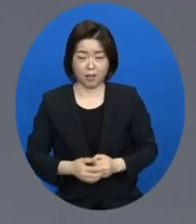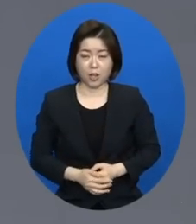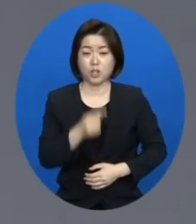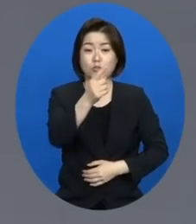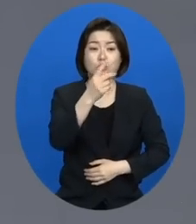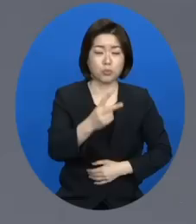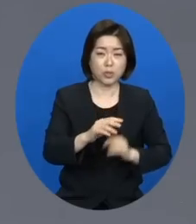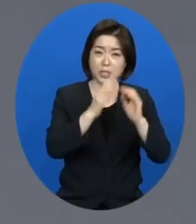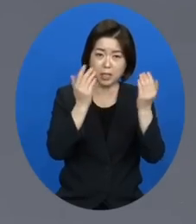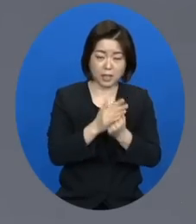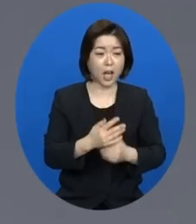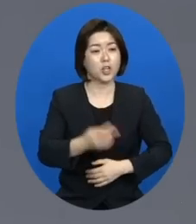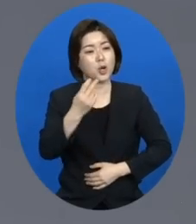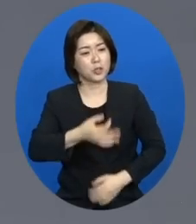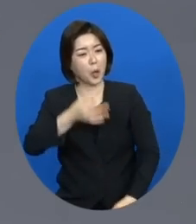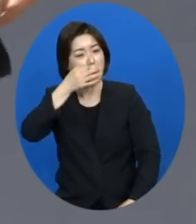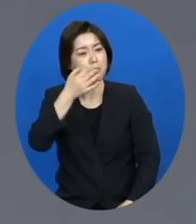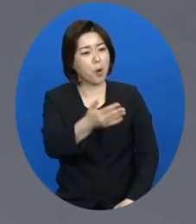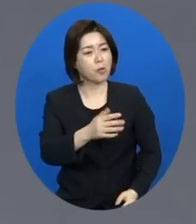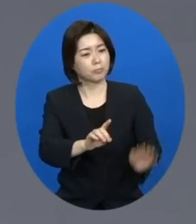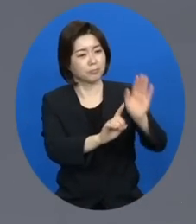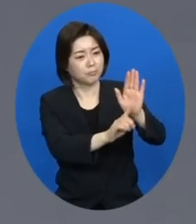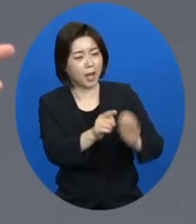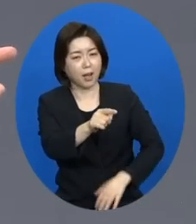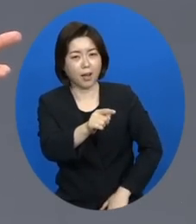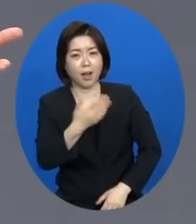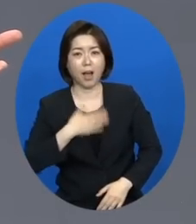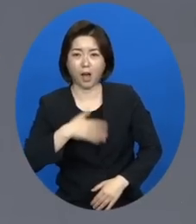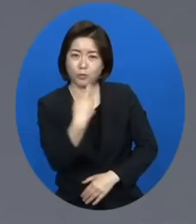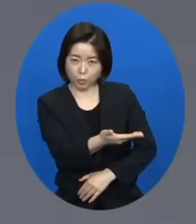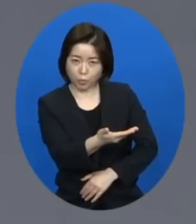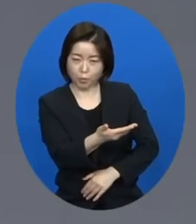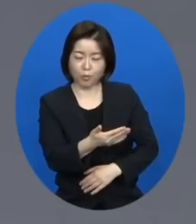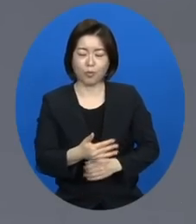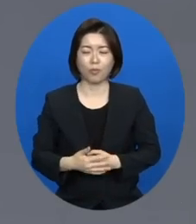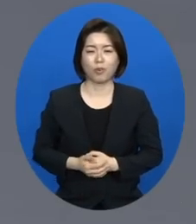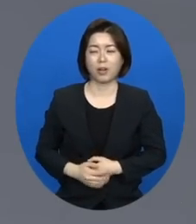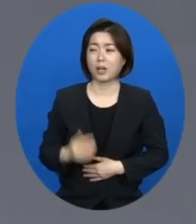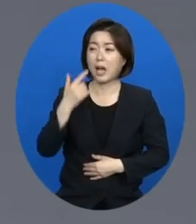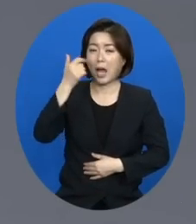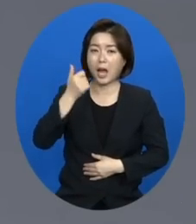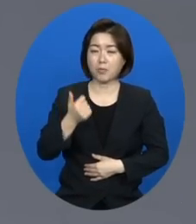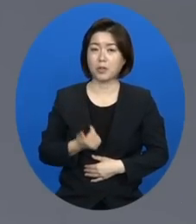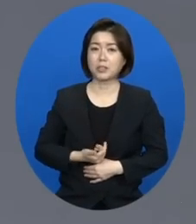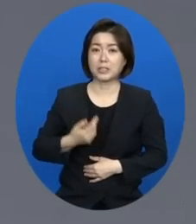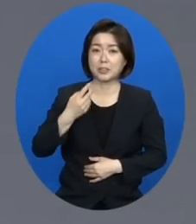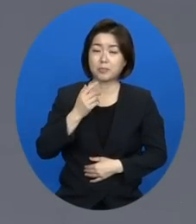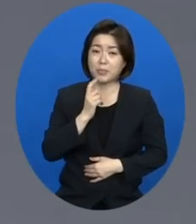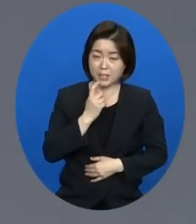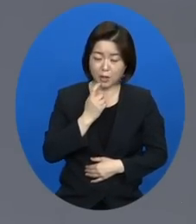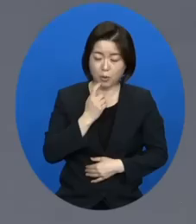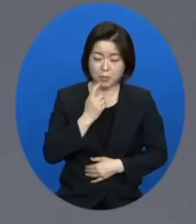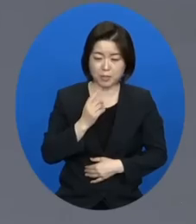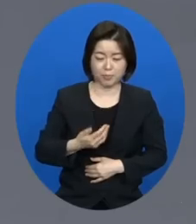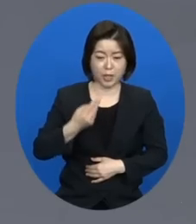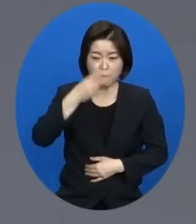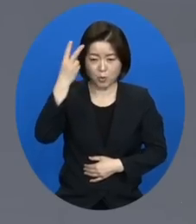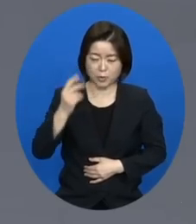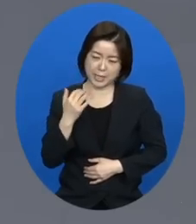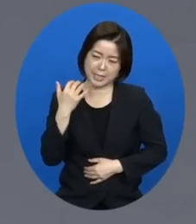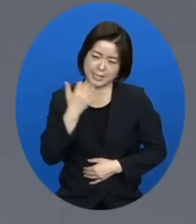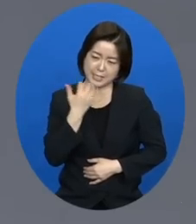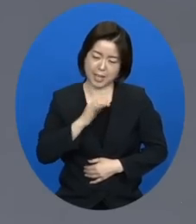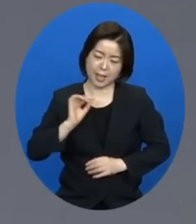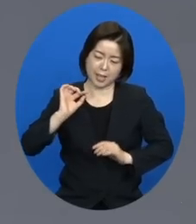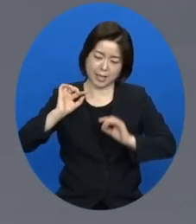번이나 다 형들에게 그것을 보여준 거예요. 알리는 것입니다. 아버지 야곱이 요셉에게 채색 옷을 지어줬습니다.